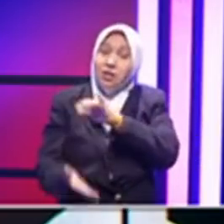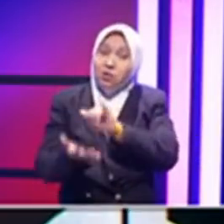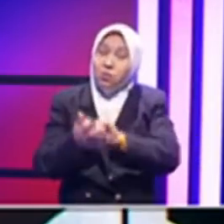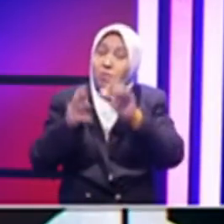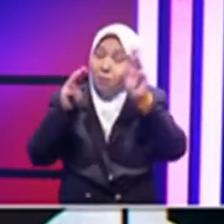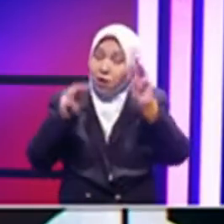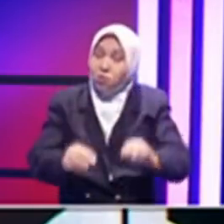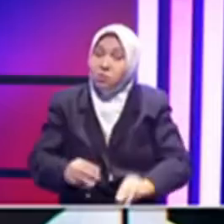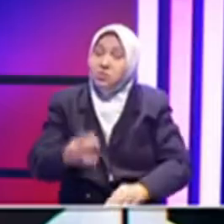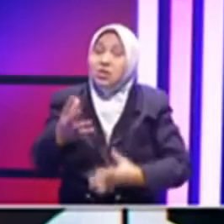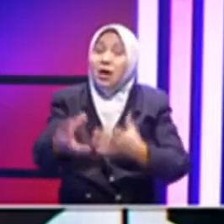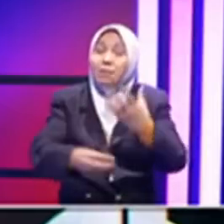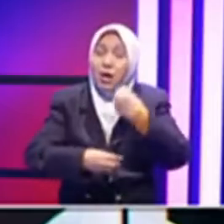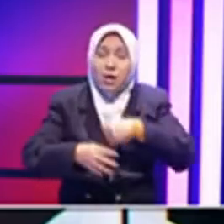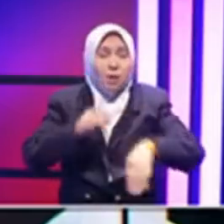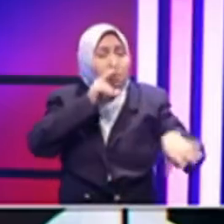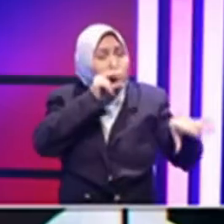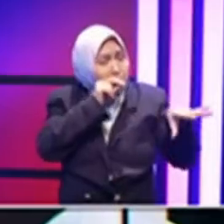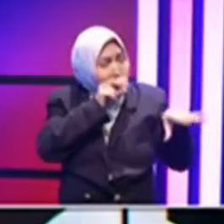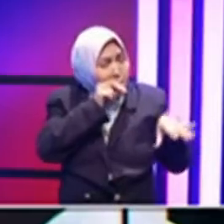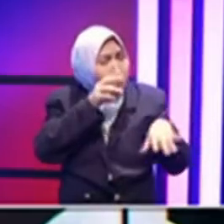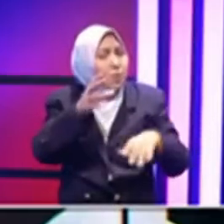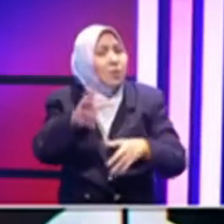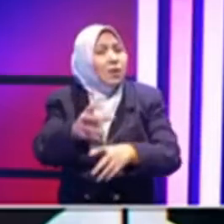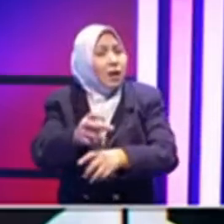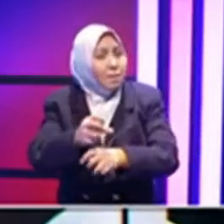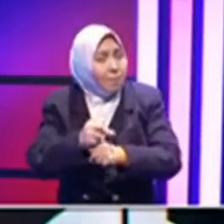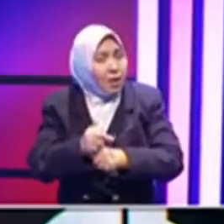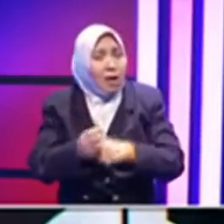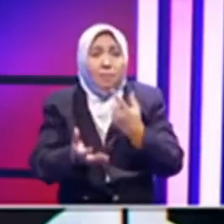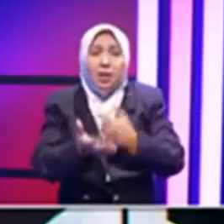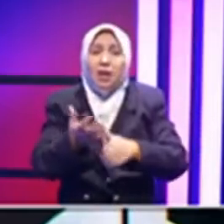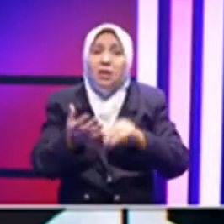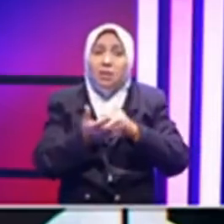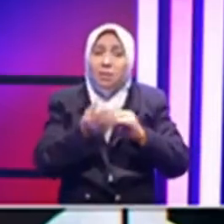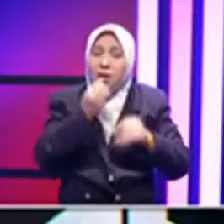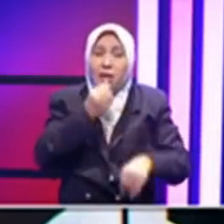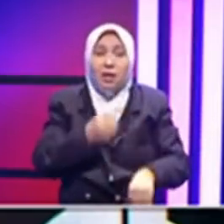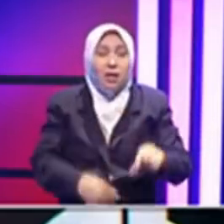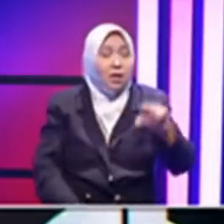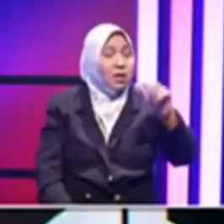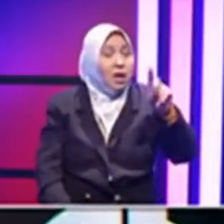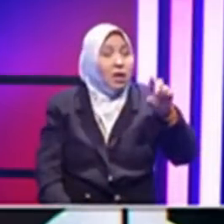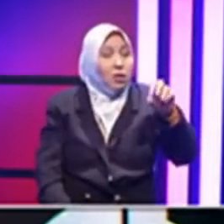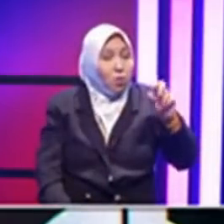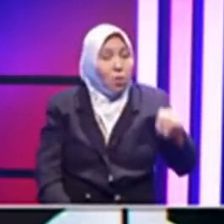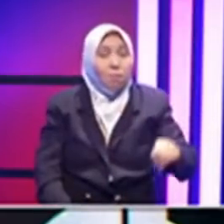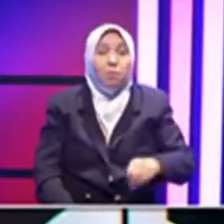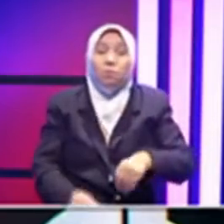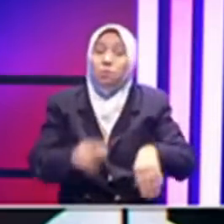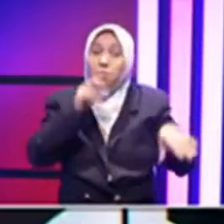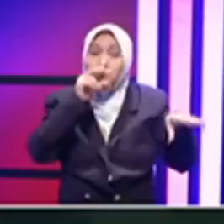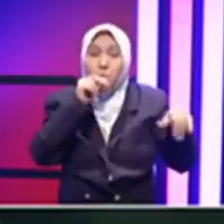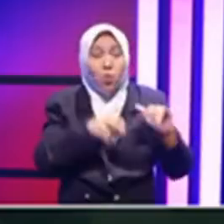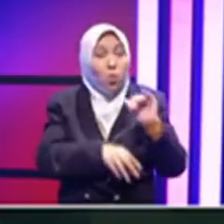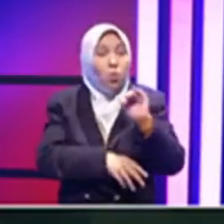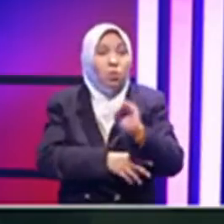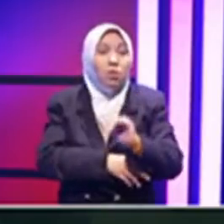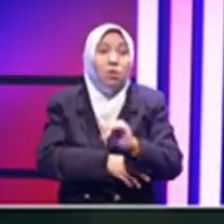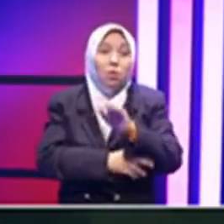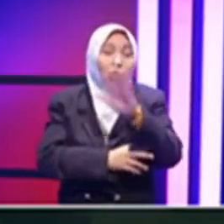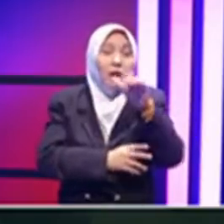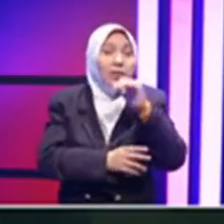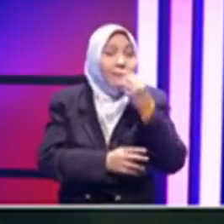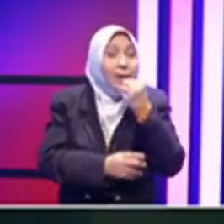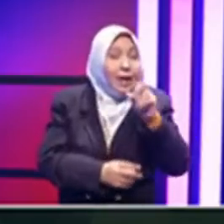ambil, burung pun dapat, ya, apa lagi Ustaz yang makan gandum-gandum ni, burung, ular ke, ular taklah makan gandum